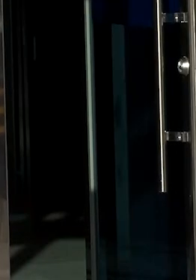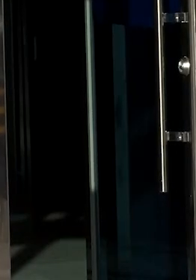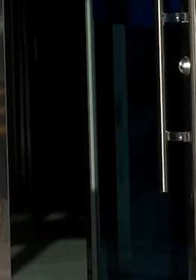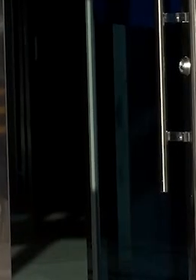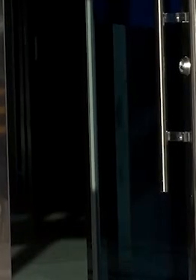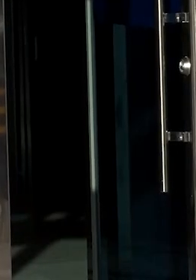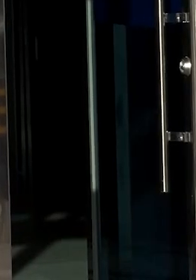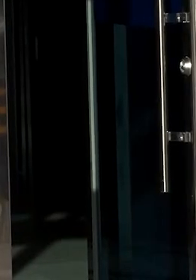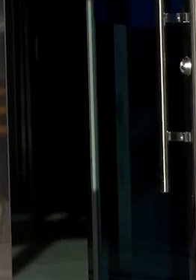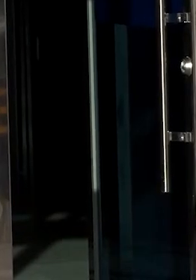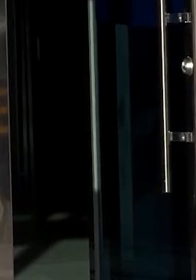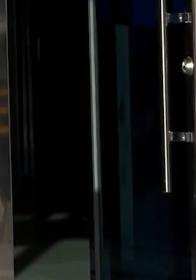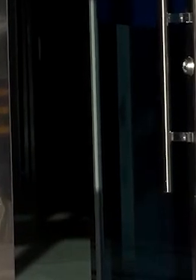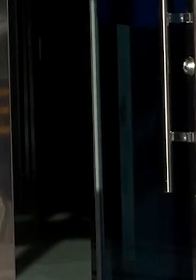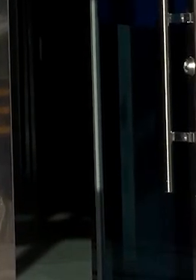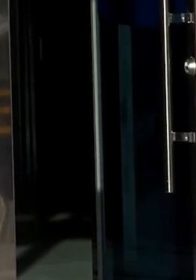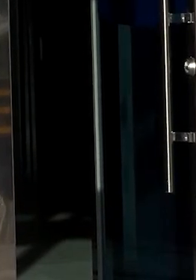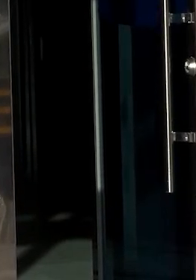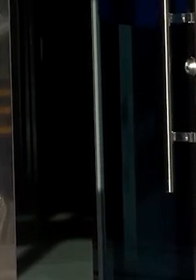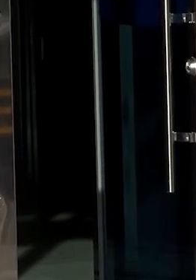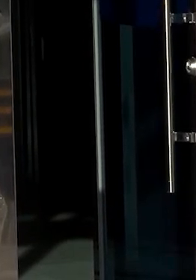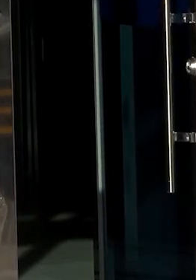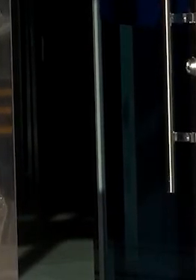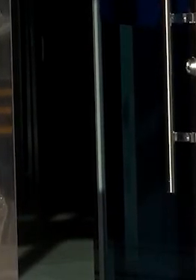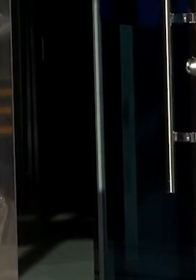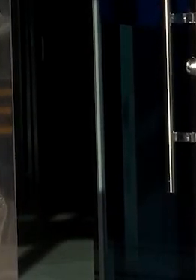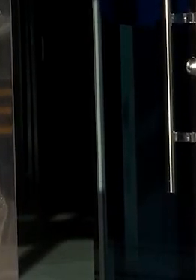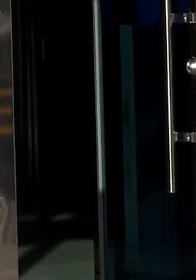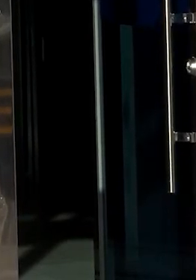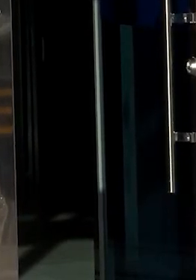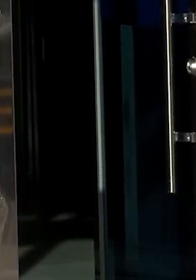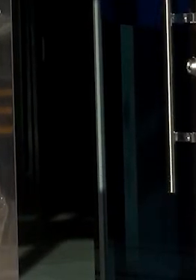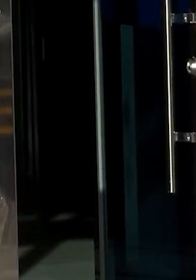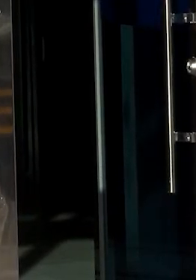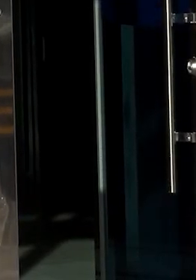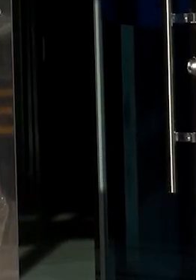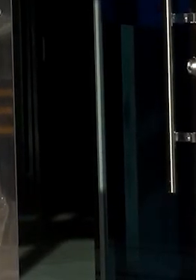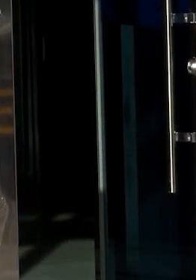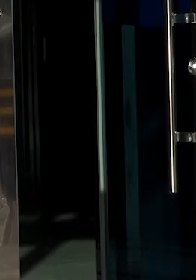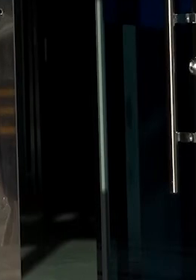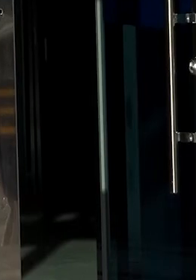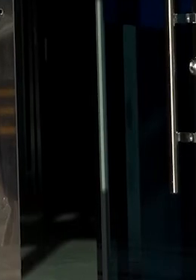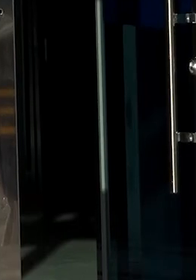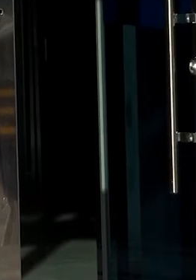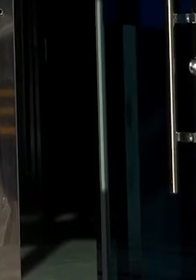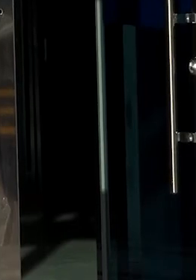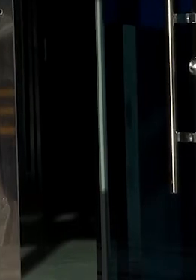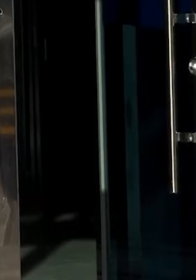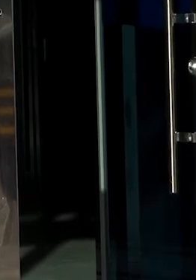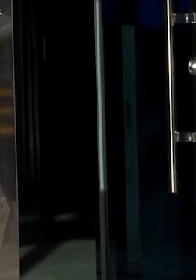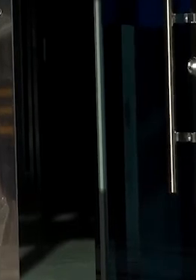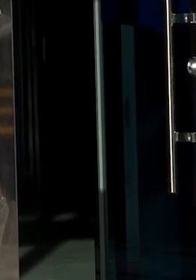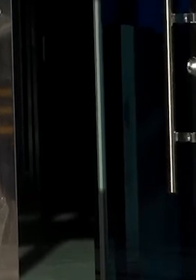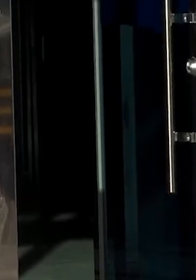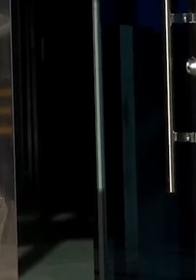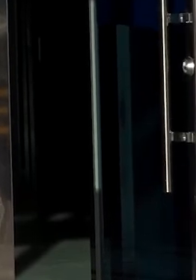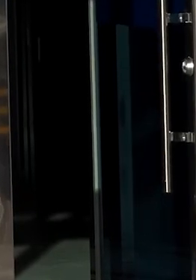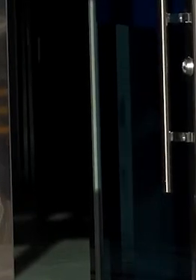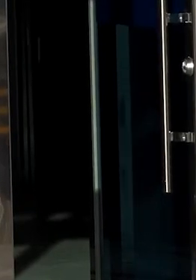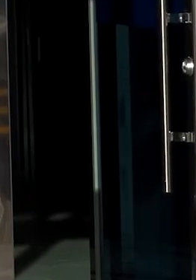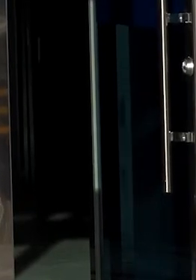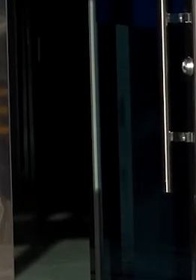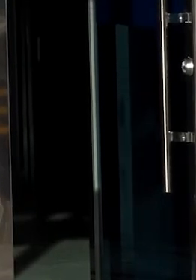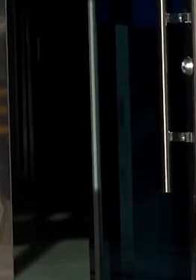일깨울 수 있는 그런 시간이 될 것 같습니다 저는 앞으로도 양산의 핫한 소식들을 여러분들에게 생생하게 전해드리도록